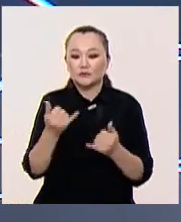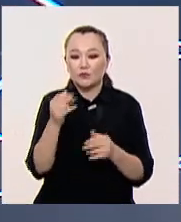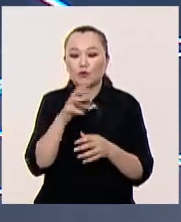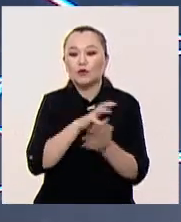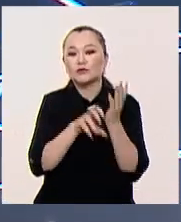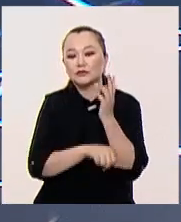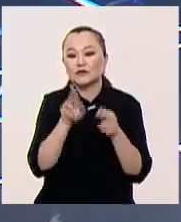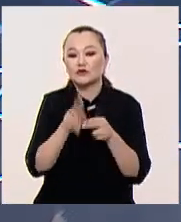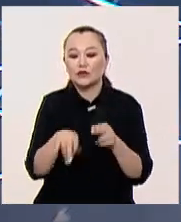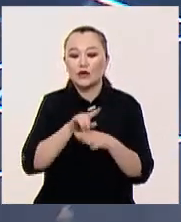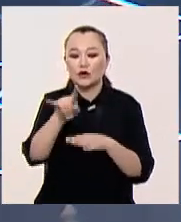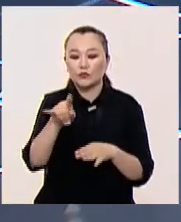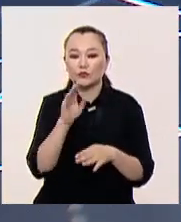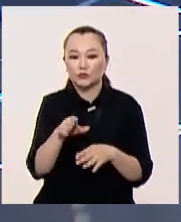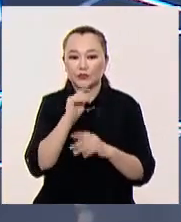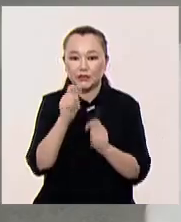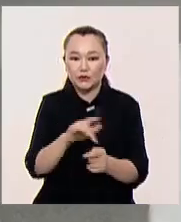работ аэропорт подарят городу.